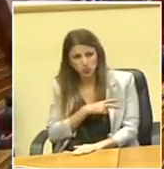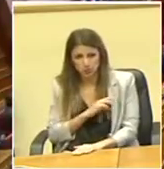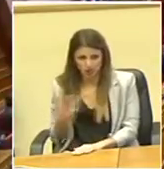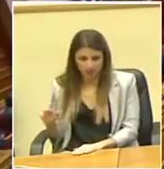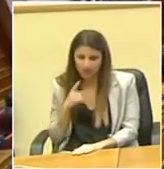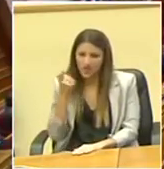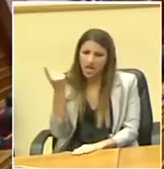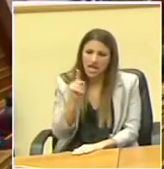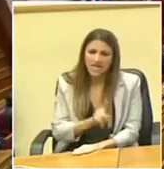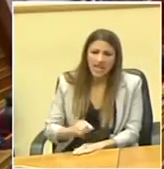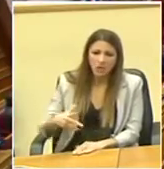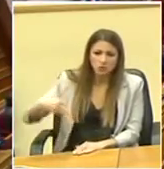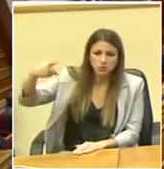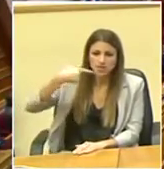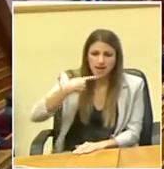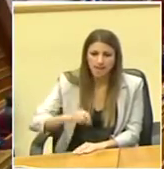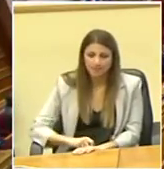Λέει ο κύριος Μητσοτάκης,